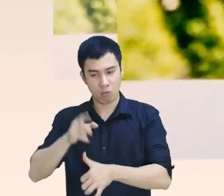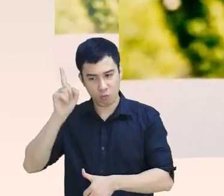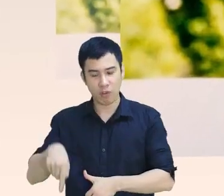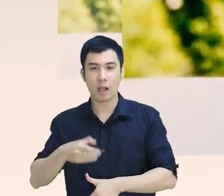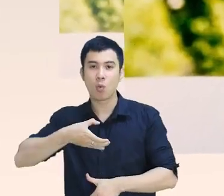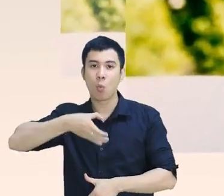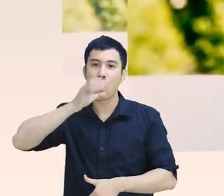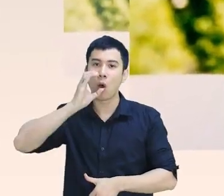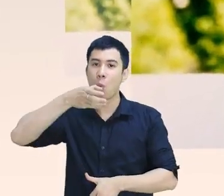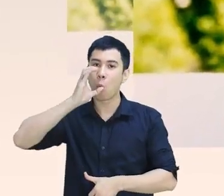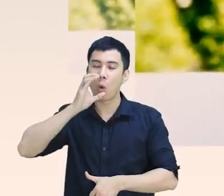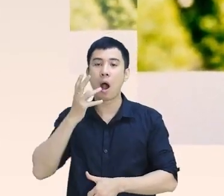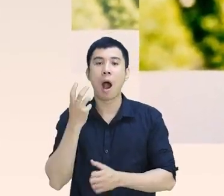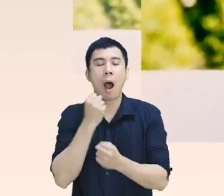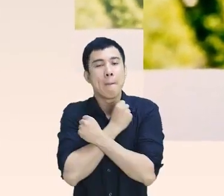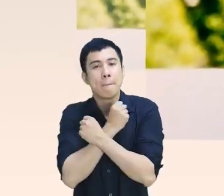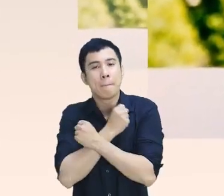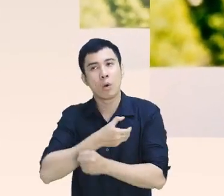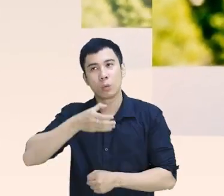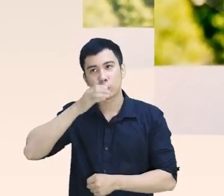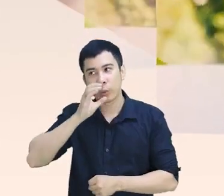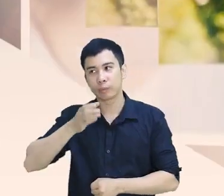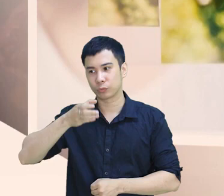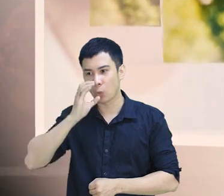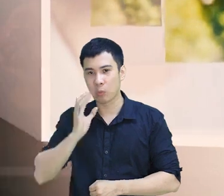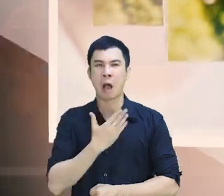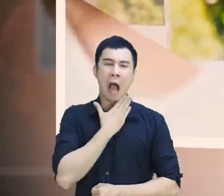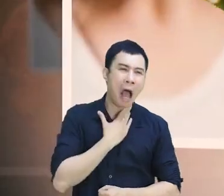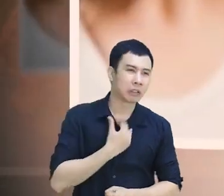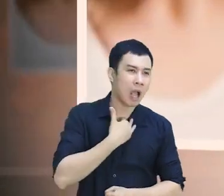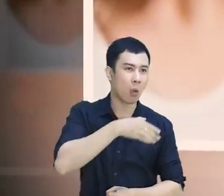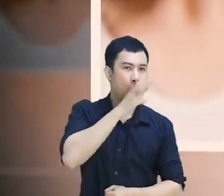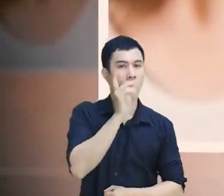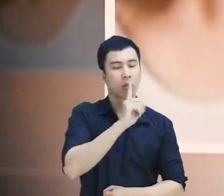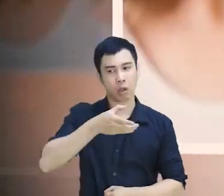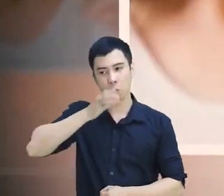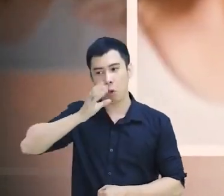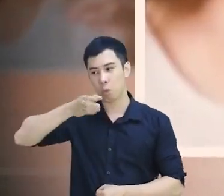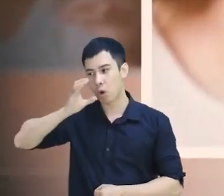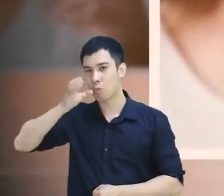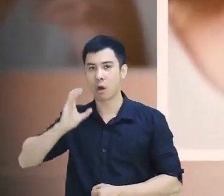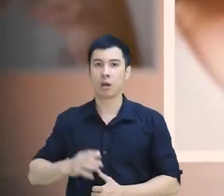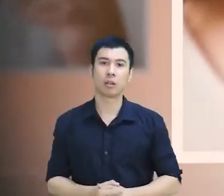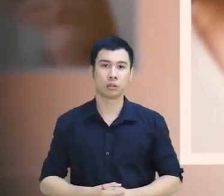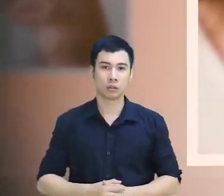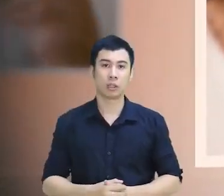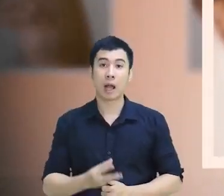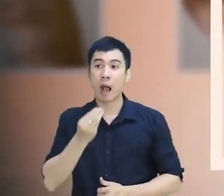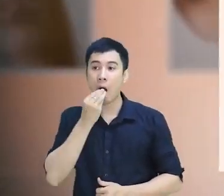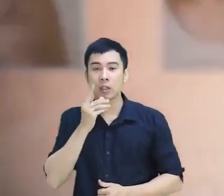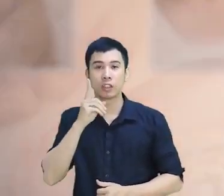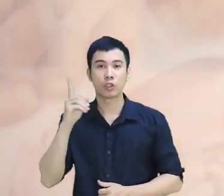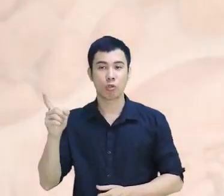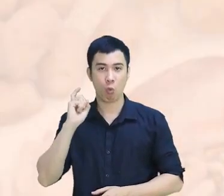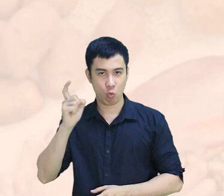Để tăng hiệu quả tập luyện, cần uống đủ nước, nên uống nước ấm, nhấp liên tục, không chờ đến khi khát